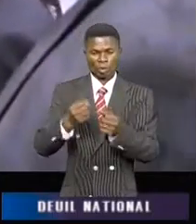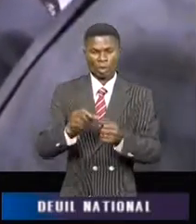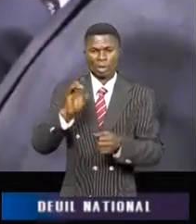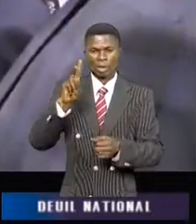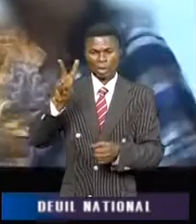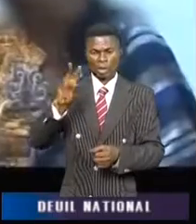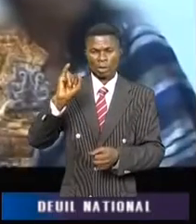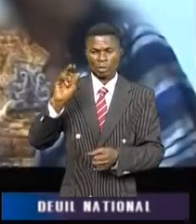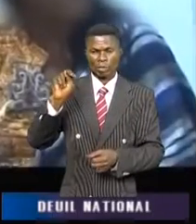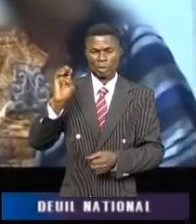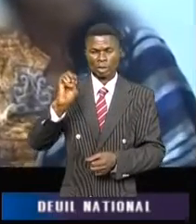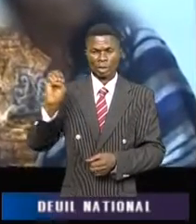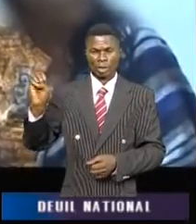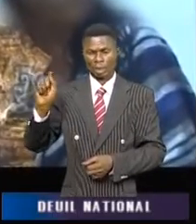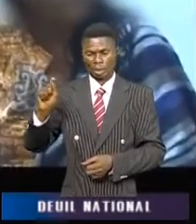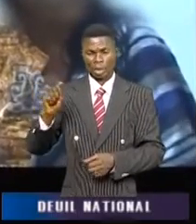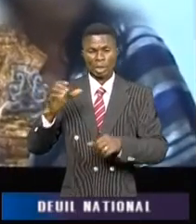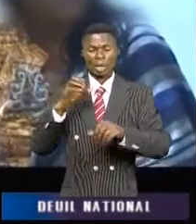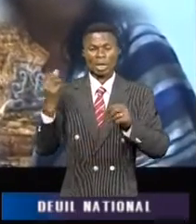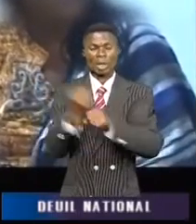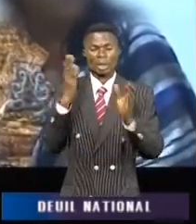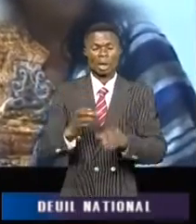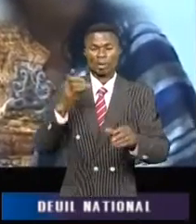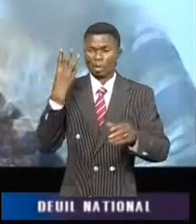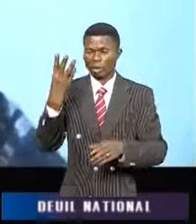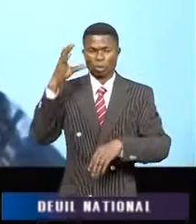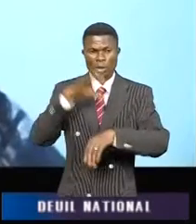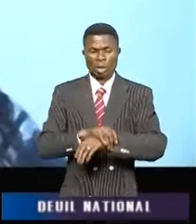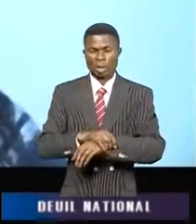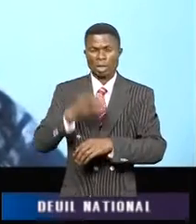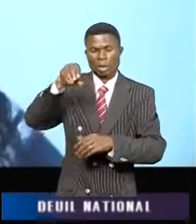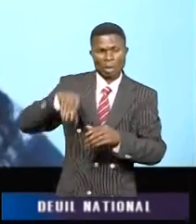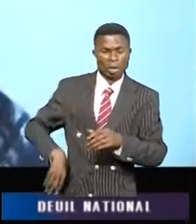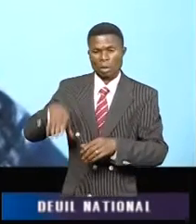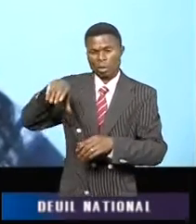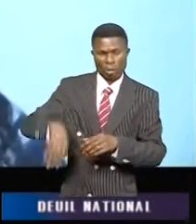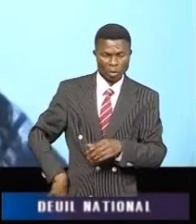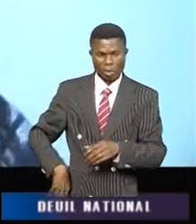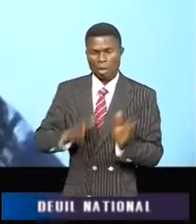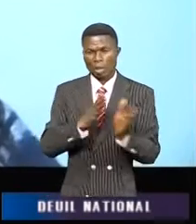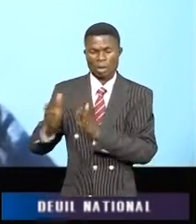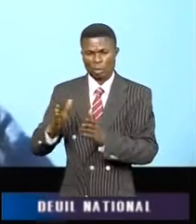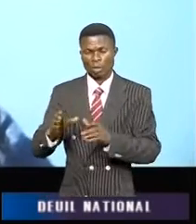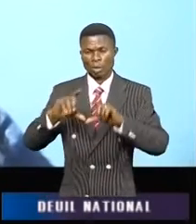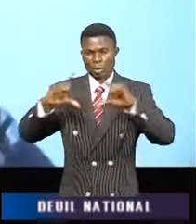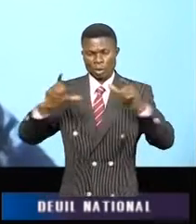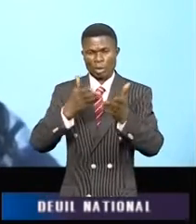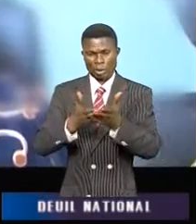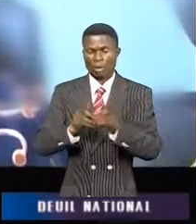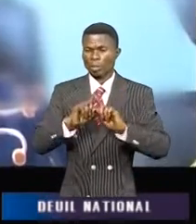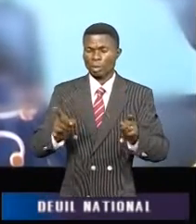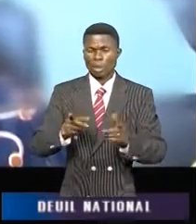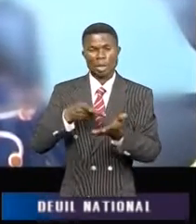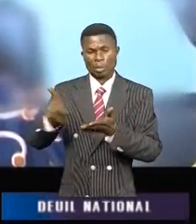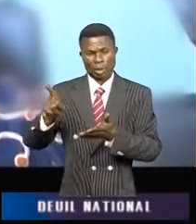Ici, 3 agents ont été pris mais dans les sacs en train de percevoir de l'argent destiné à la vignette, pendant que le